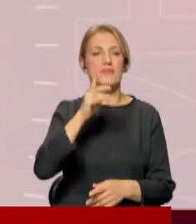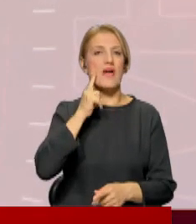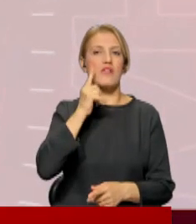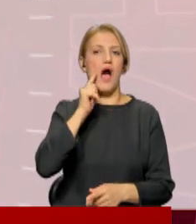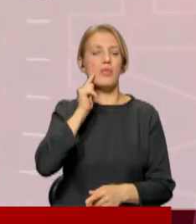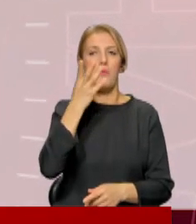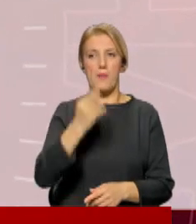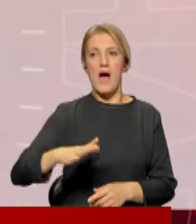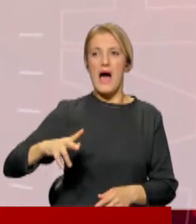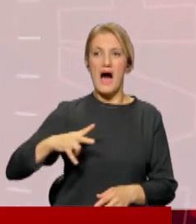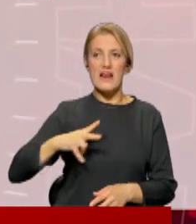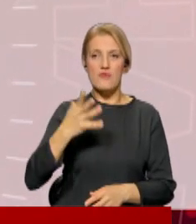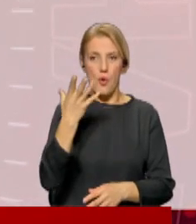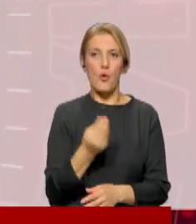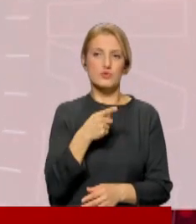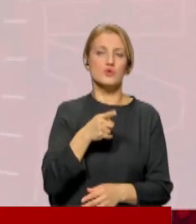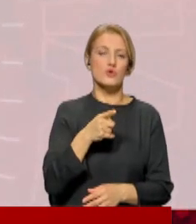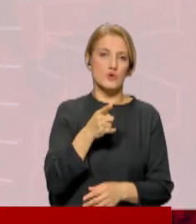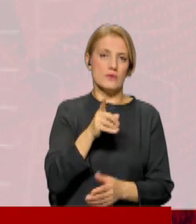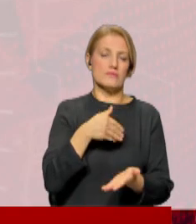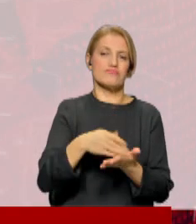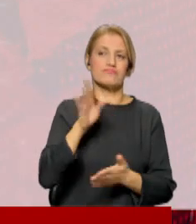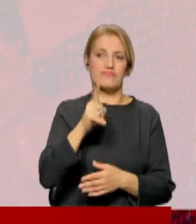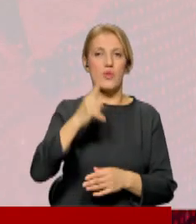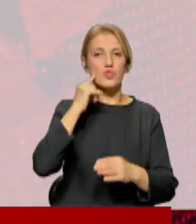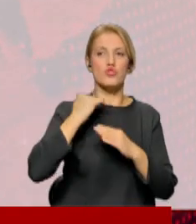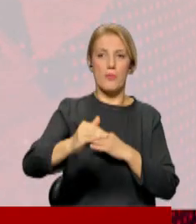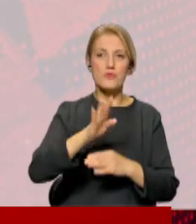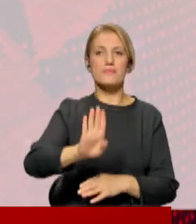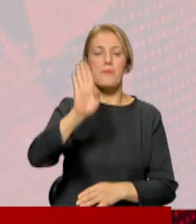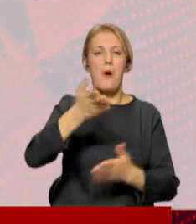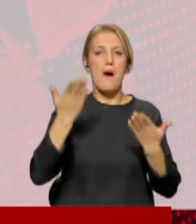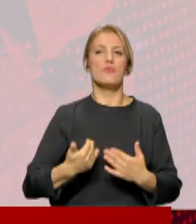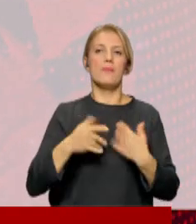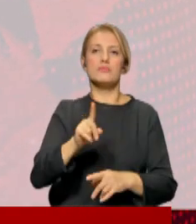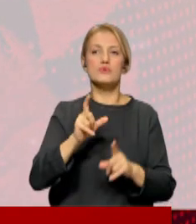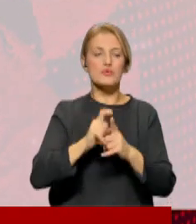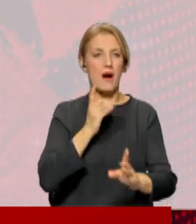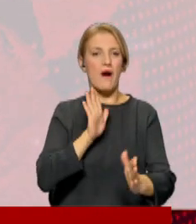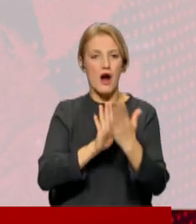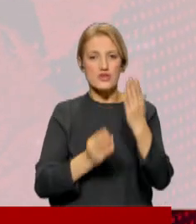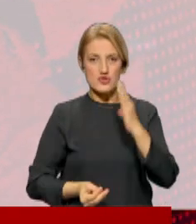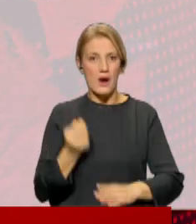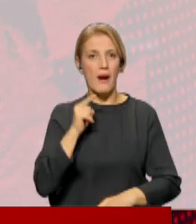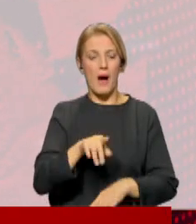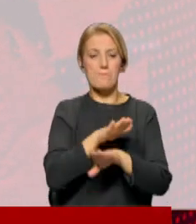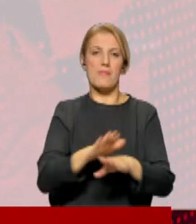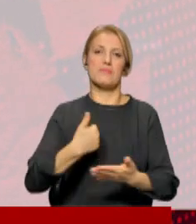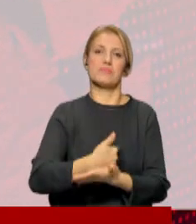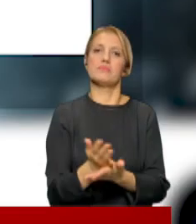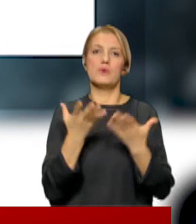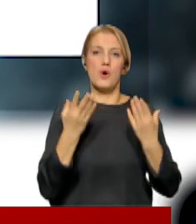alevi olduğu için reddedildi algısı yerleşecek bunu toplumda demokrasi de hazmedemez bu durumda karşı çıkarlarsa masa